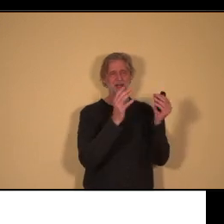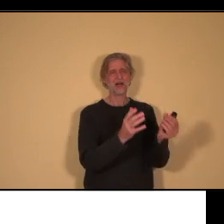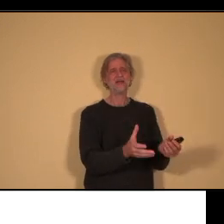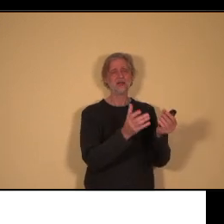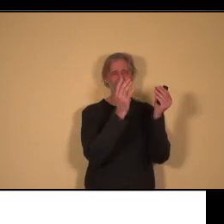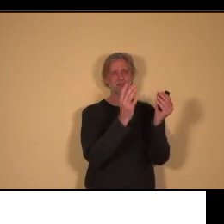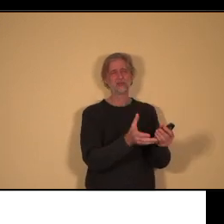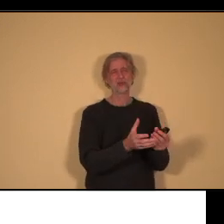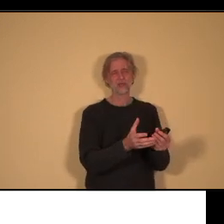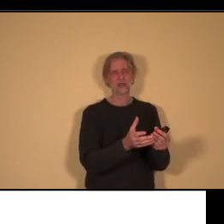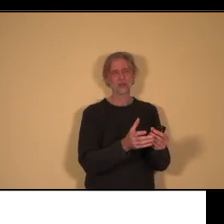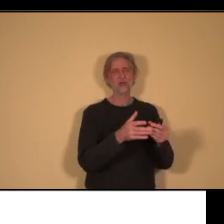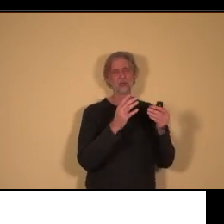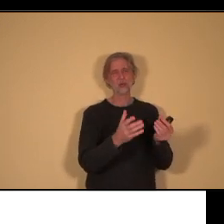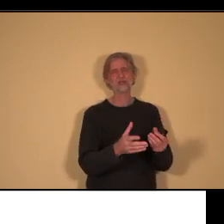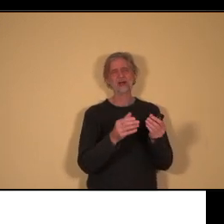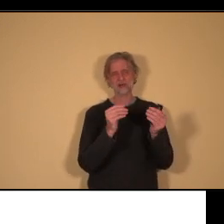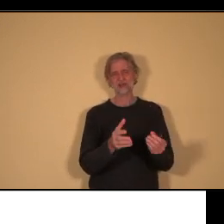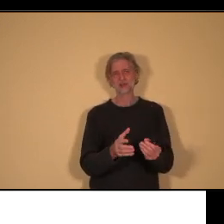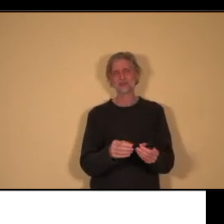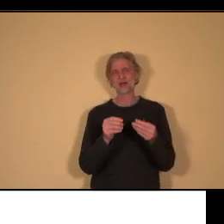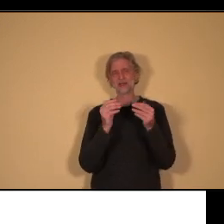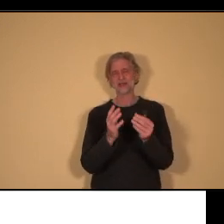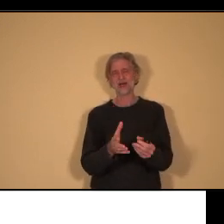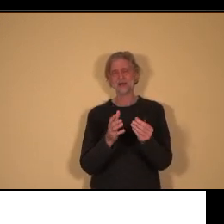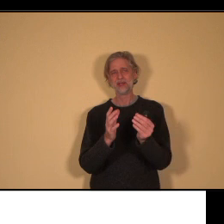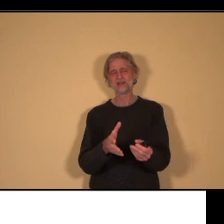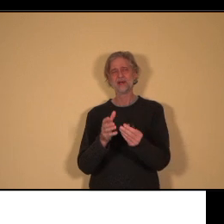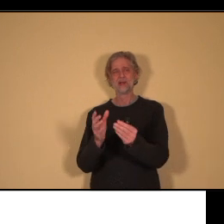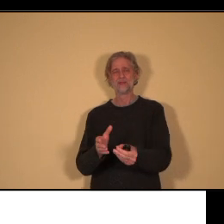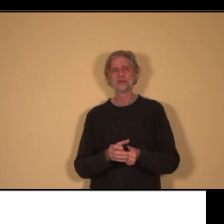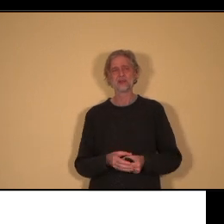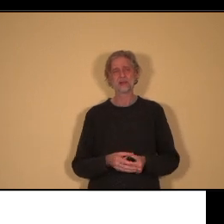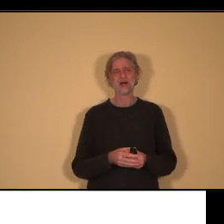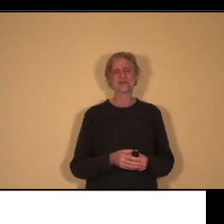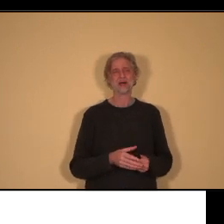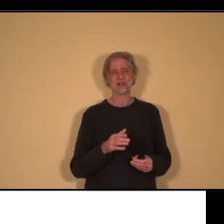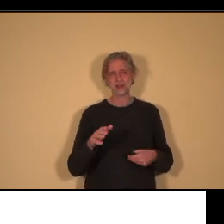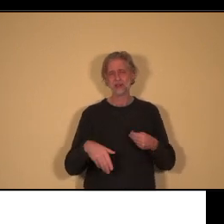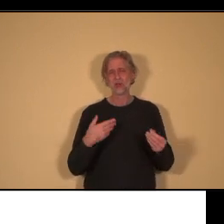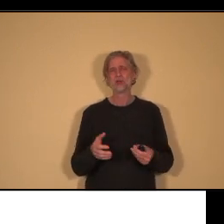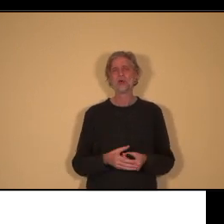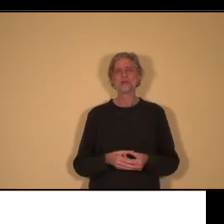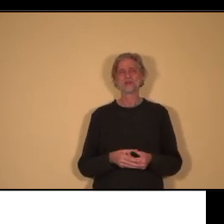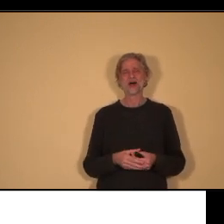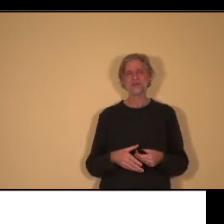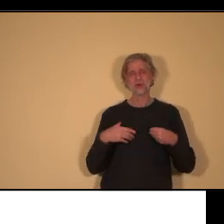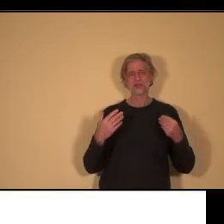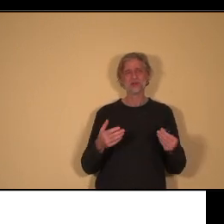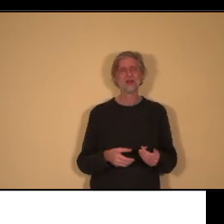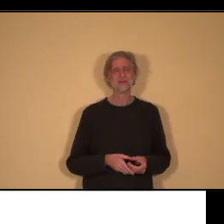Wasserstoffgehalt in einem Liter flüssigem Methanol größer als der Wasserstoffgehalt in einem Liter flüssigen H2. Ja? Nur um das